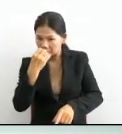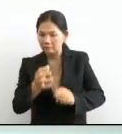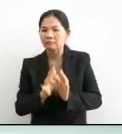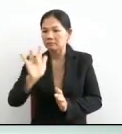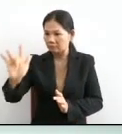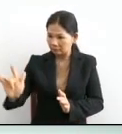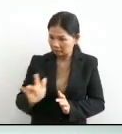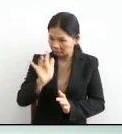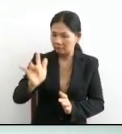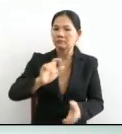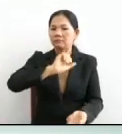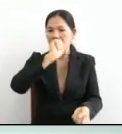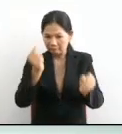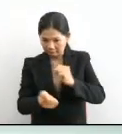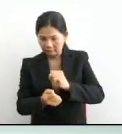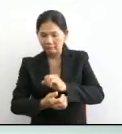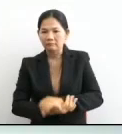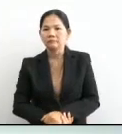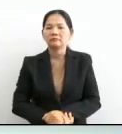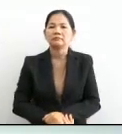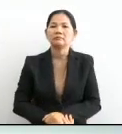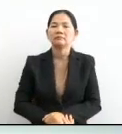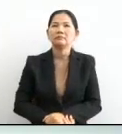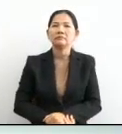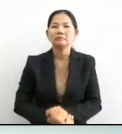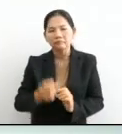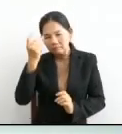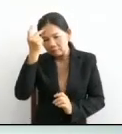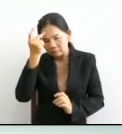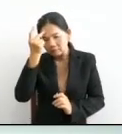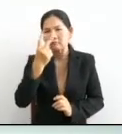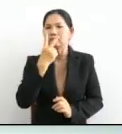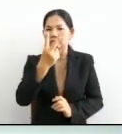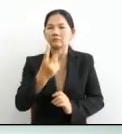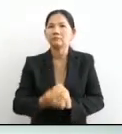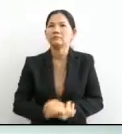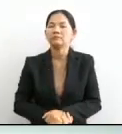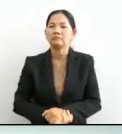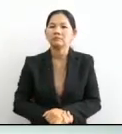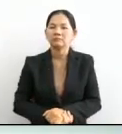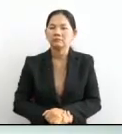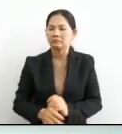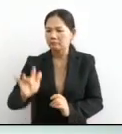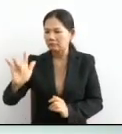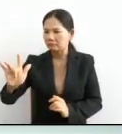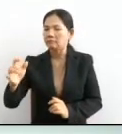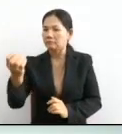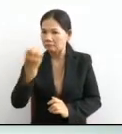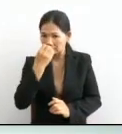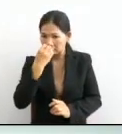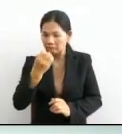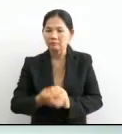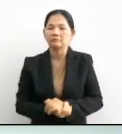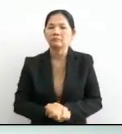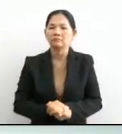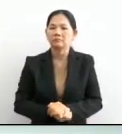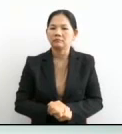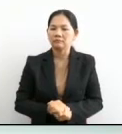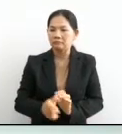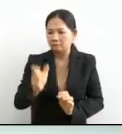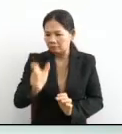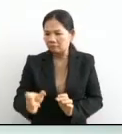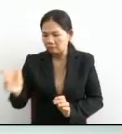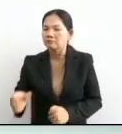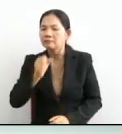át ra chùm nụ khỉa bàn chà con kết tặng ăn nè con chà lấy bơ rì phù cho bơ trong po mình nuôi chà